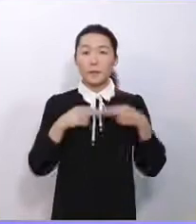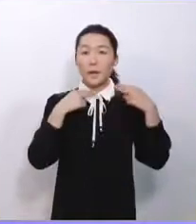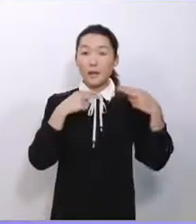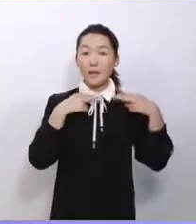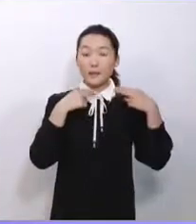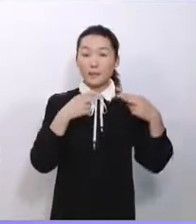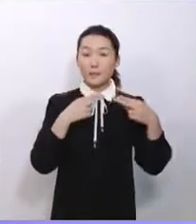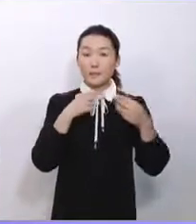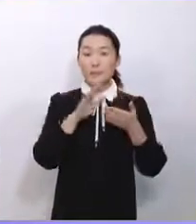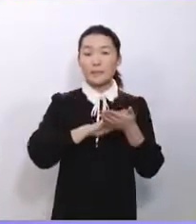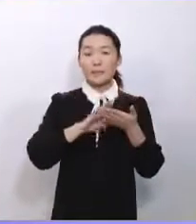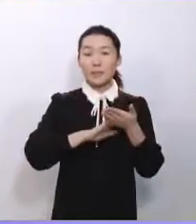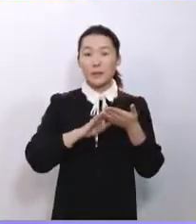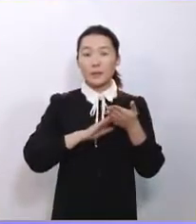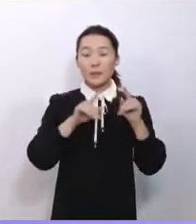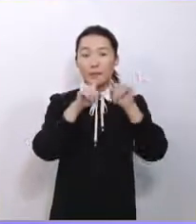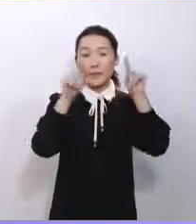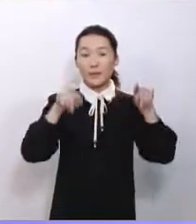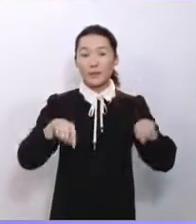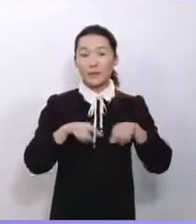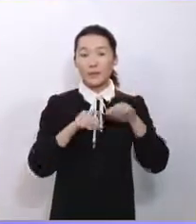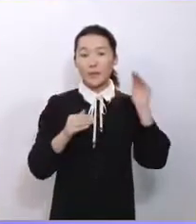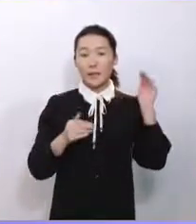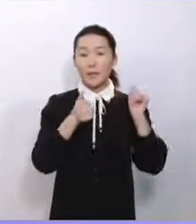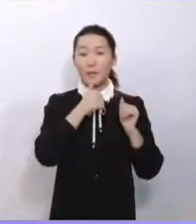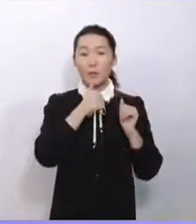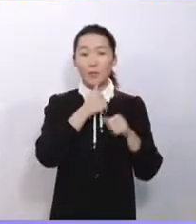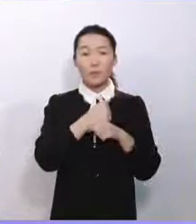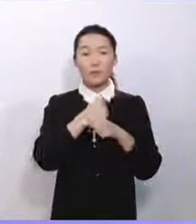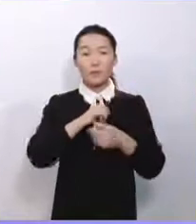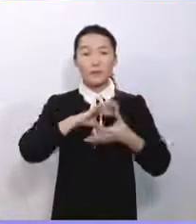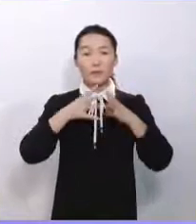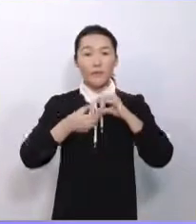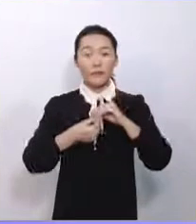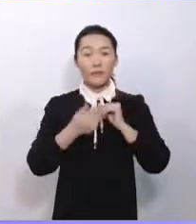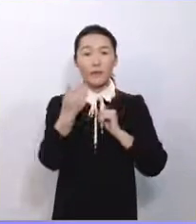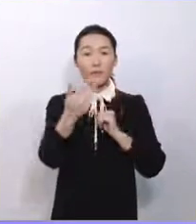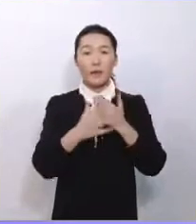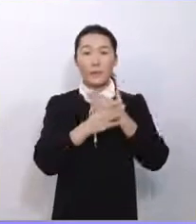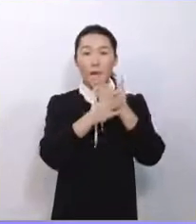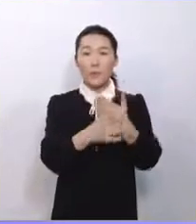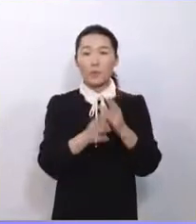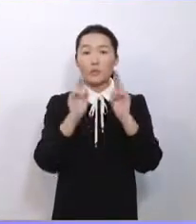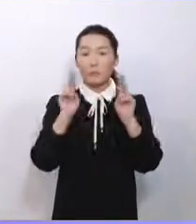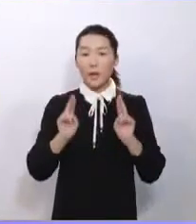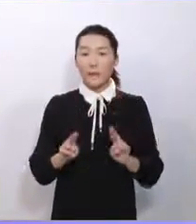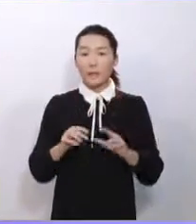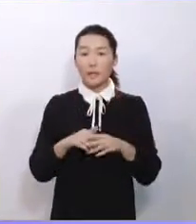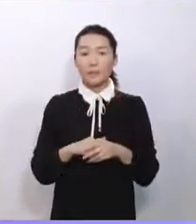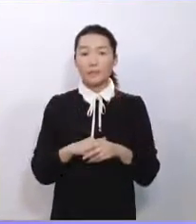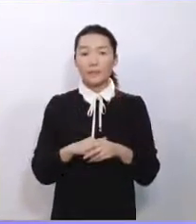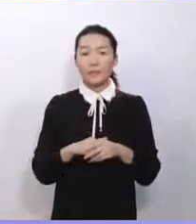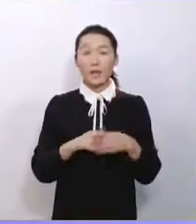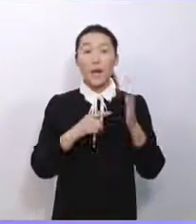Обратимся к записям на доске. Попробуем сделать вывод. Вам поможет памятка.